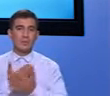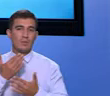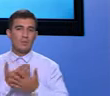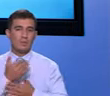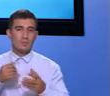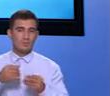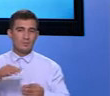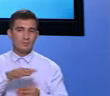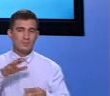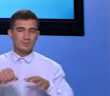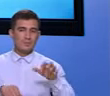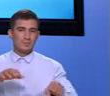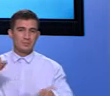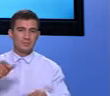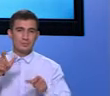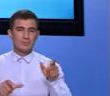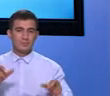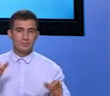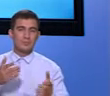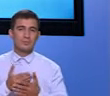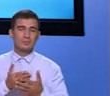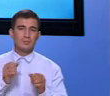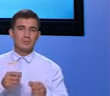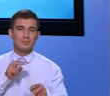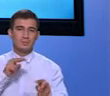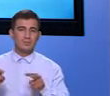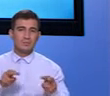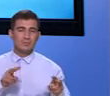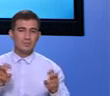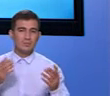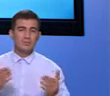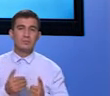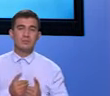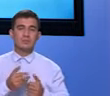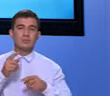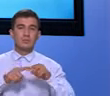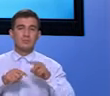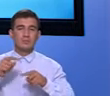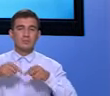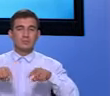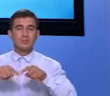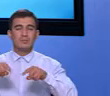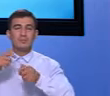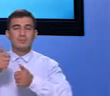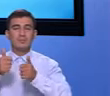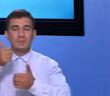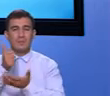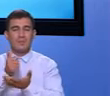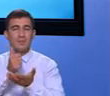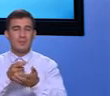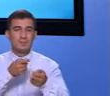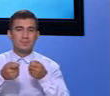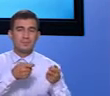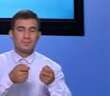uchun jalb qilingan kishilar, ya'ni hukmdorlar yoki qabila hukmdorlari, rahnamolari sarkorlar